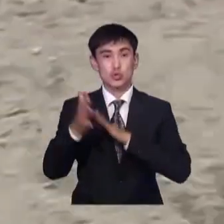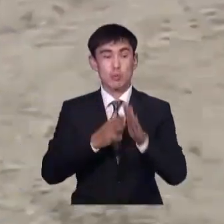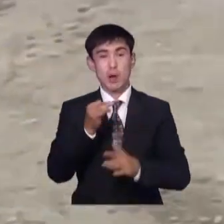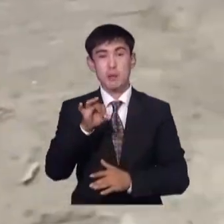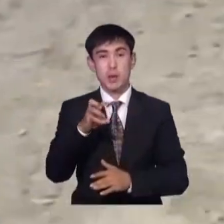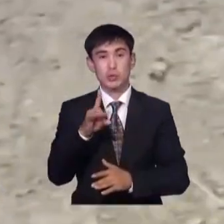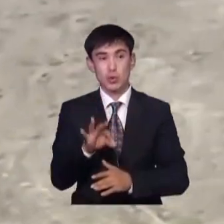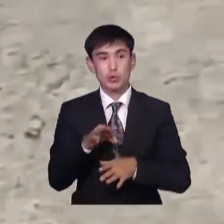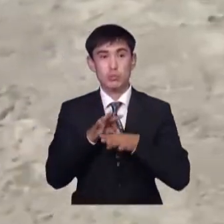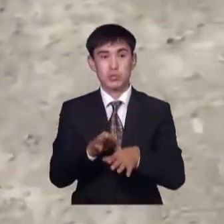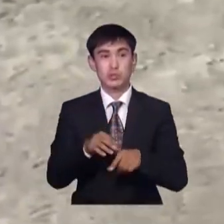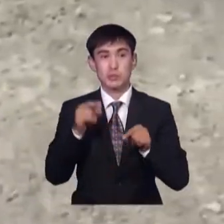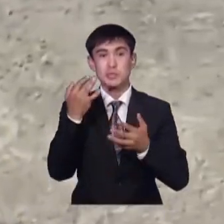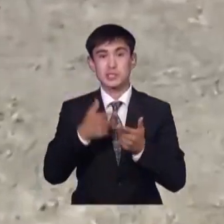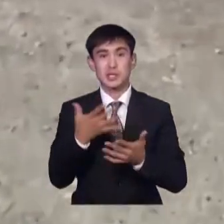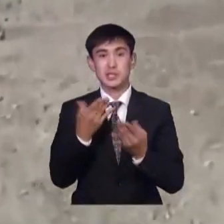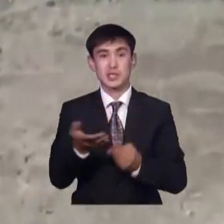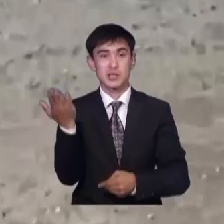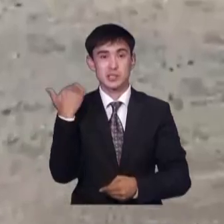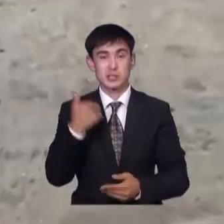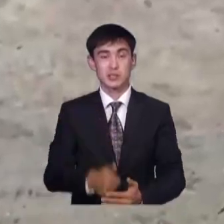Альберта, который прошелся там несколько дней назад.